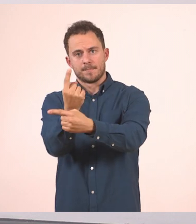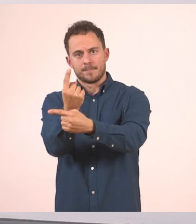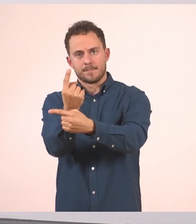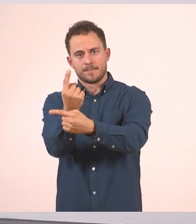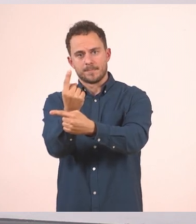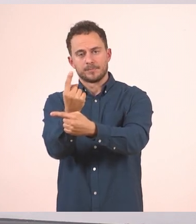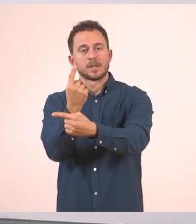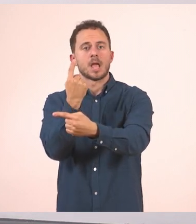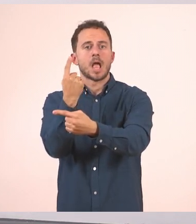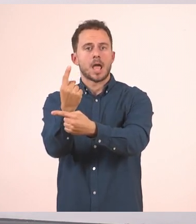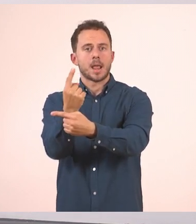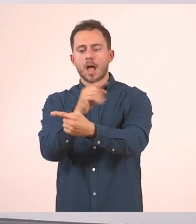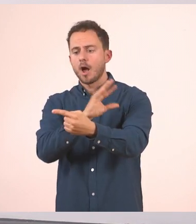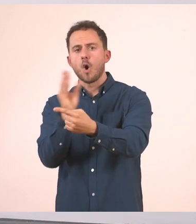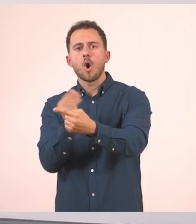1 από τα 10.